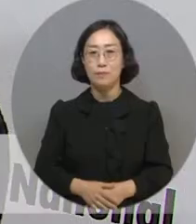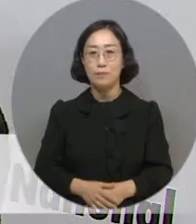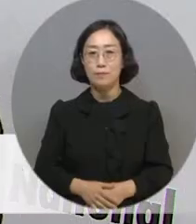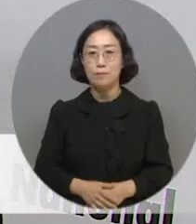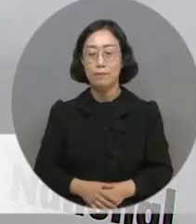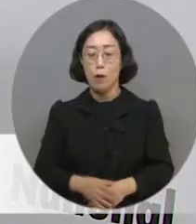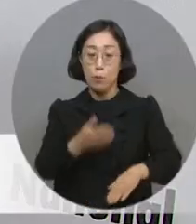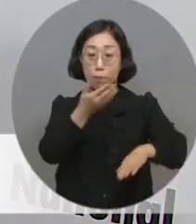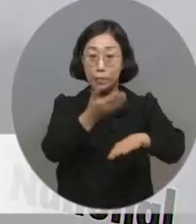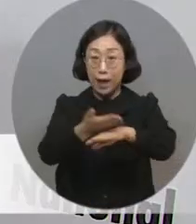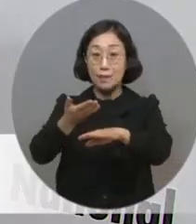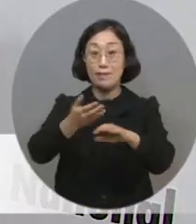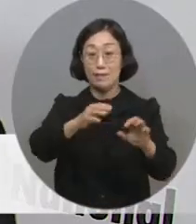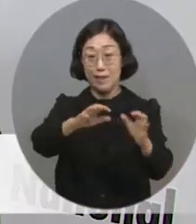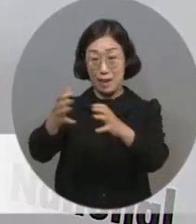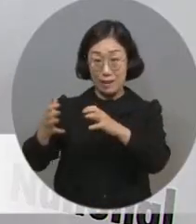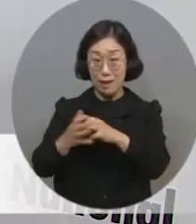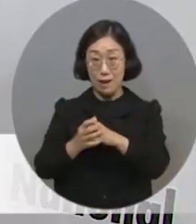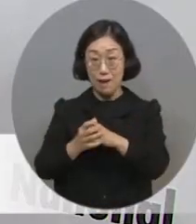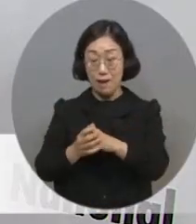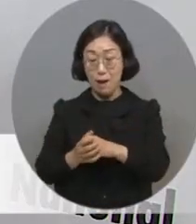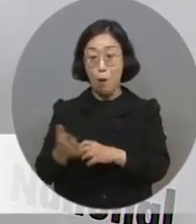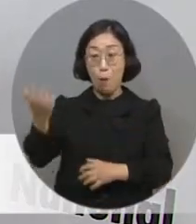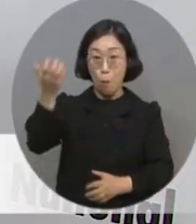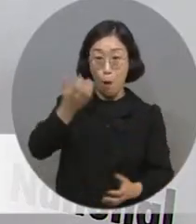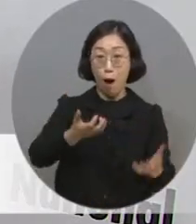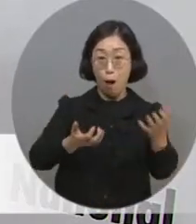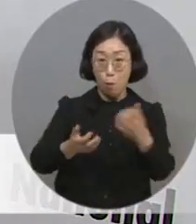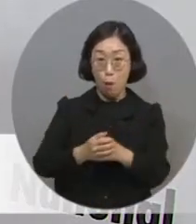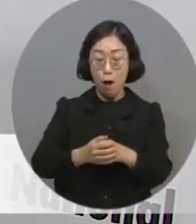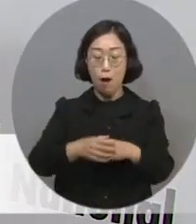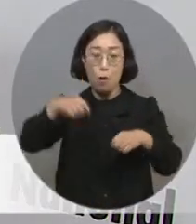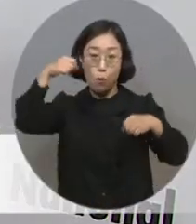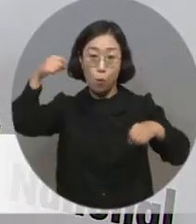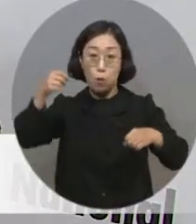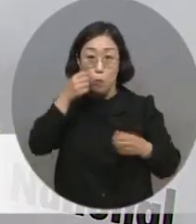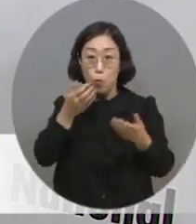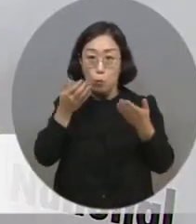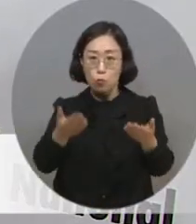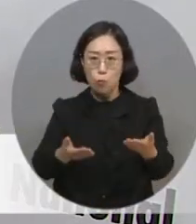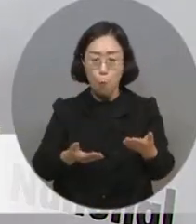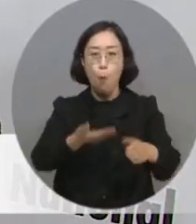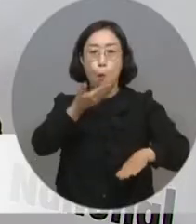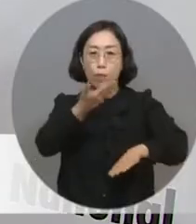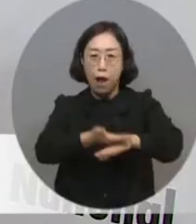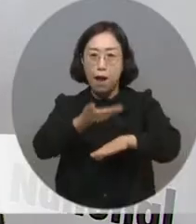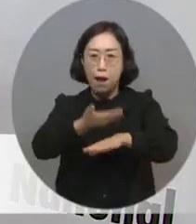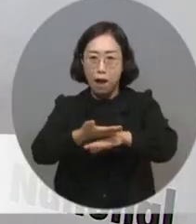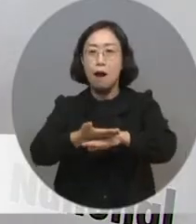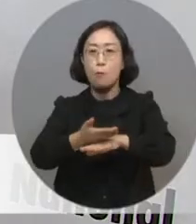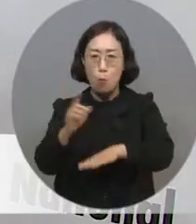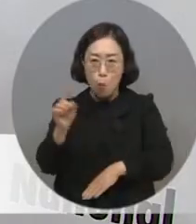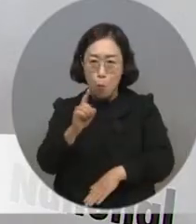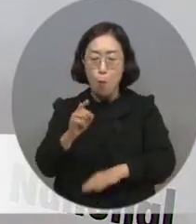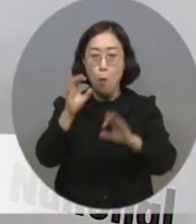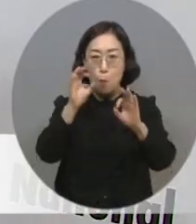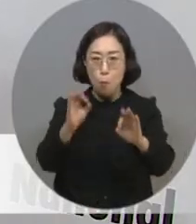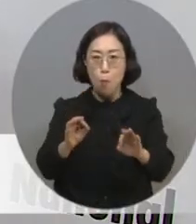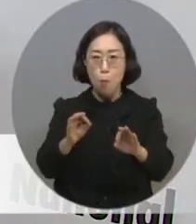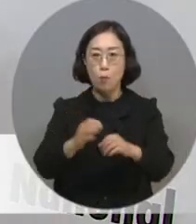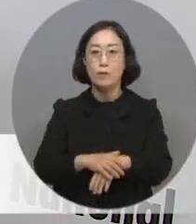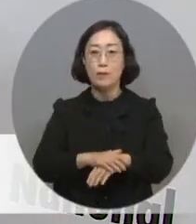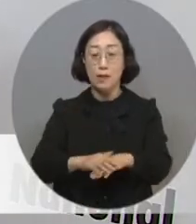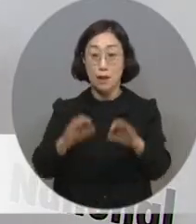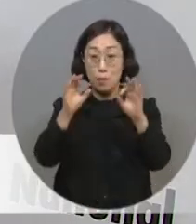서로 다른 나라들에서 와서 연주를 하기 때문에 그 다름을 볼 수가 있어서 그런 것들을 포인트로 봐주시면